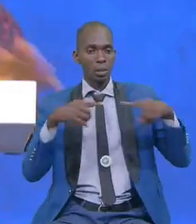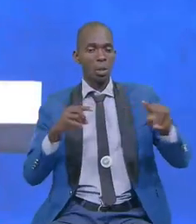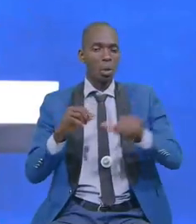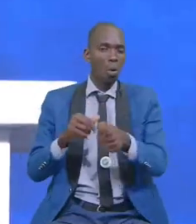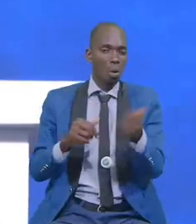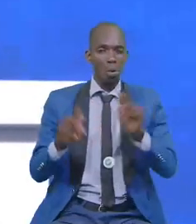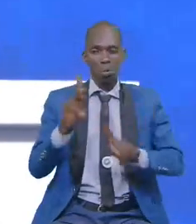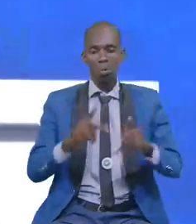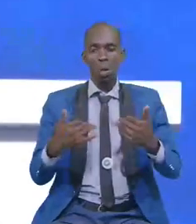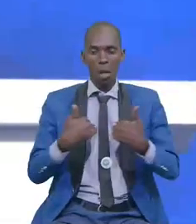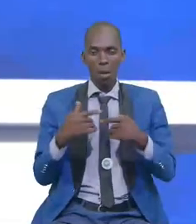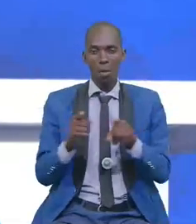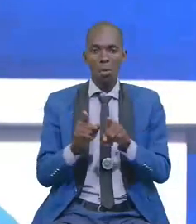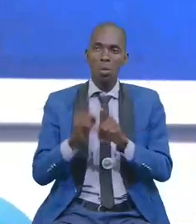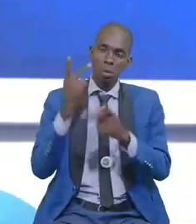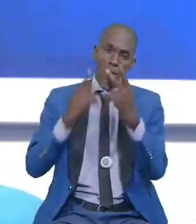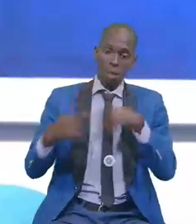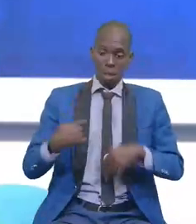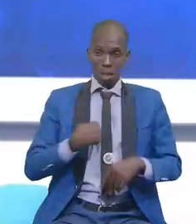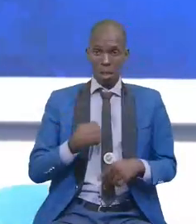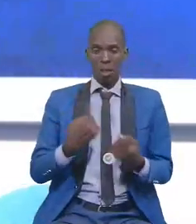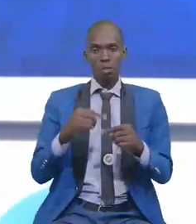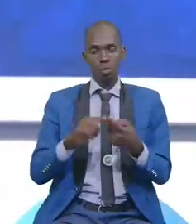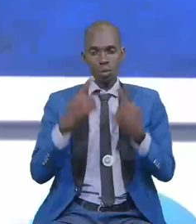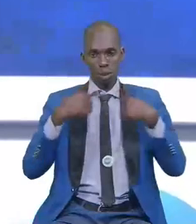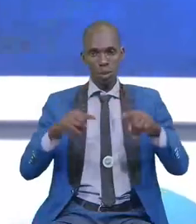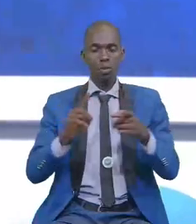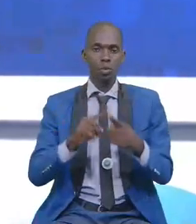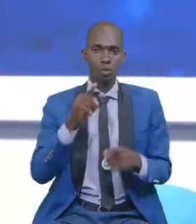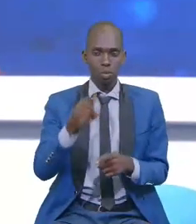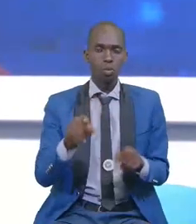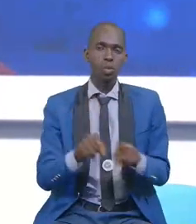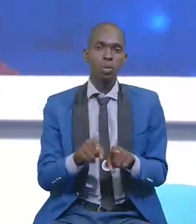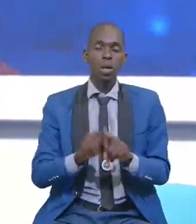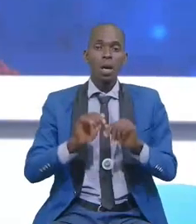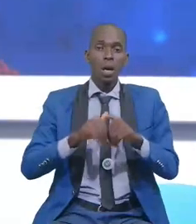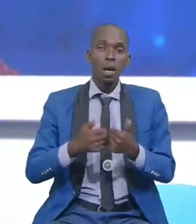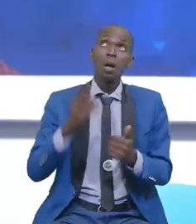déclaré, et je viens aussi te déclarer quelque chose.